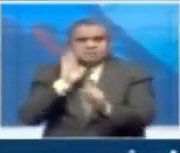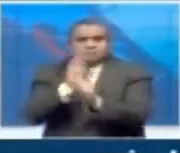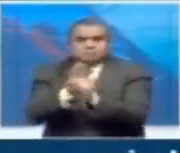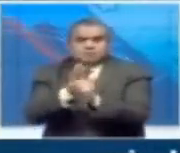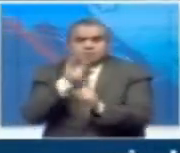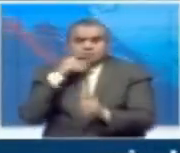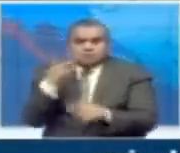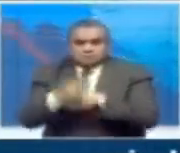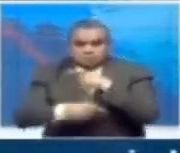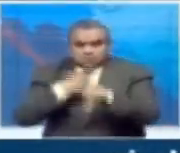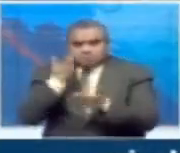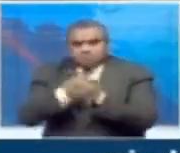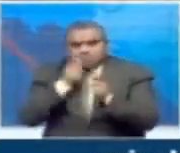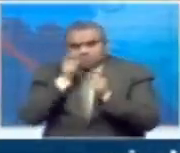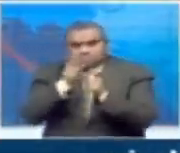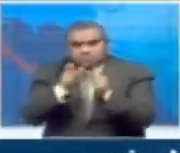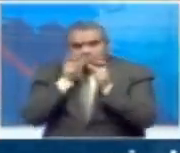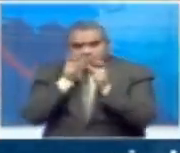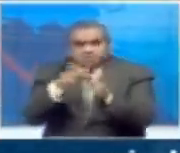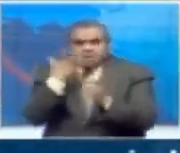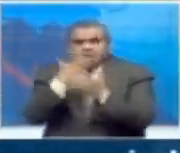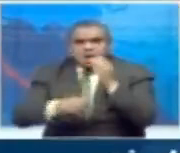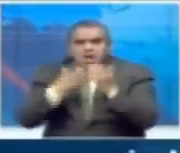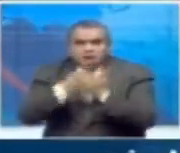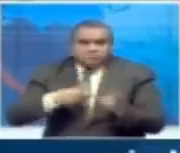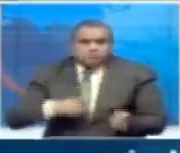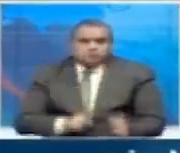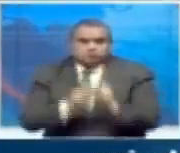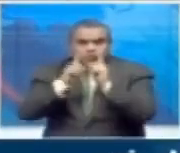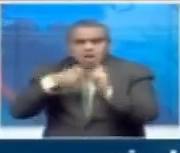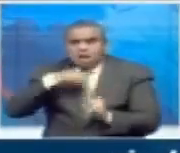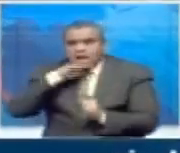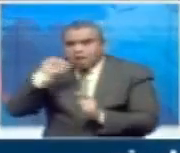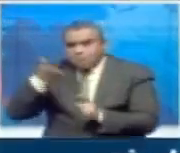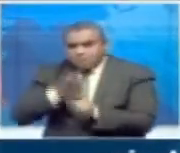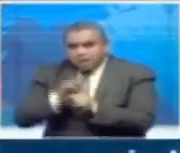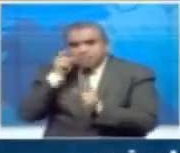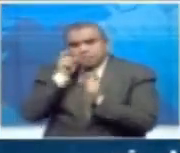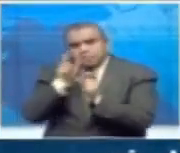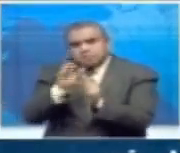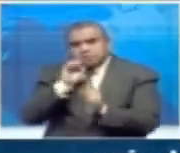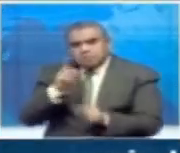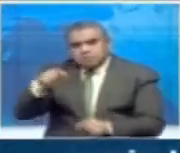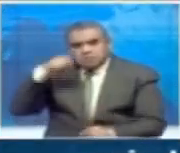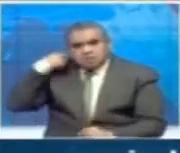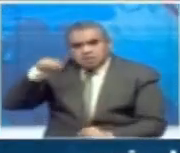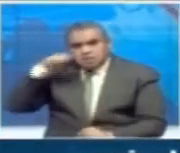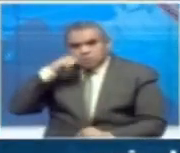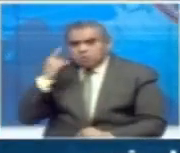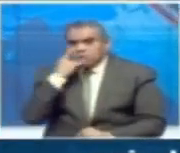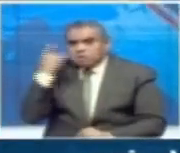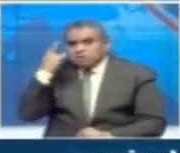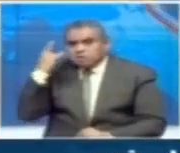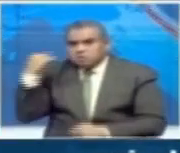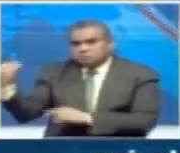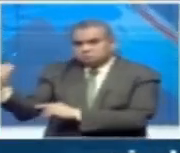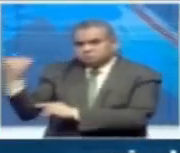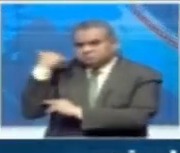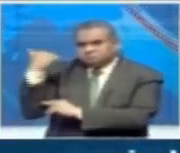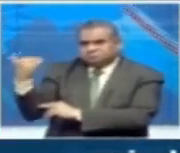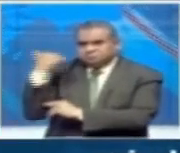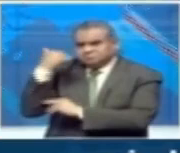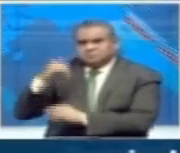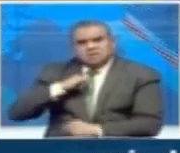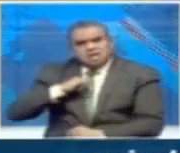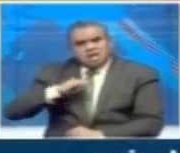على الاهتمام والحفاوة بأبناء الشهداء في كل مكان. الوزارة واقفة معانا ومساندانا في كل وقت من